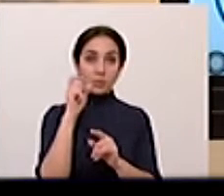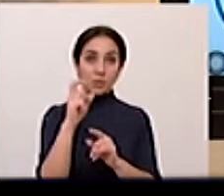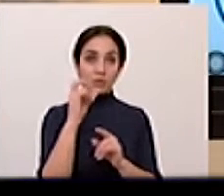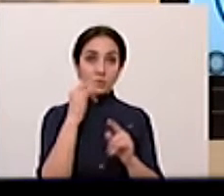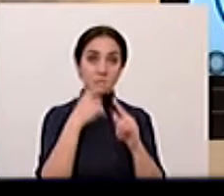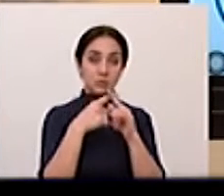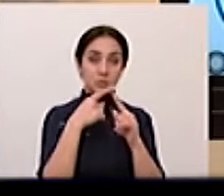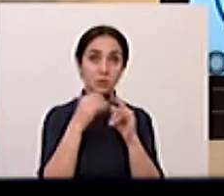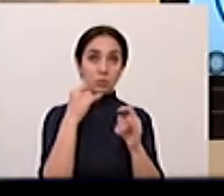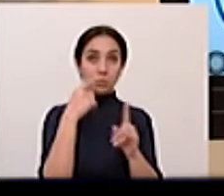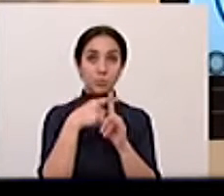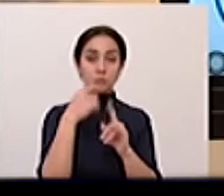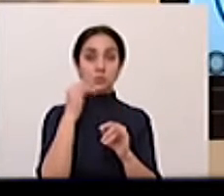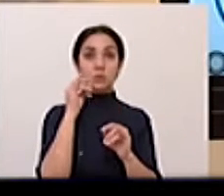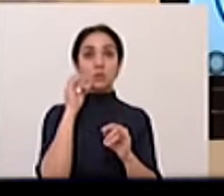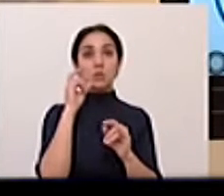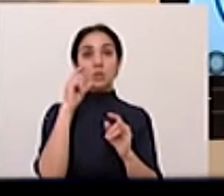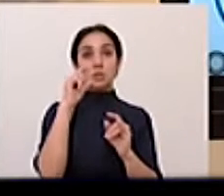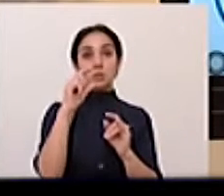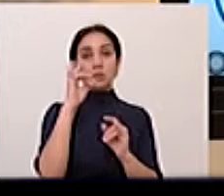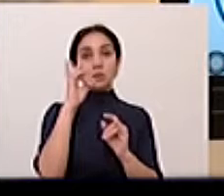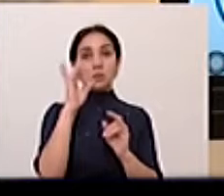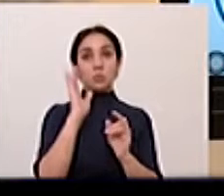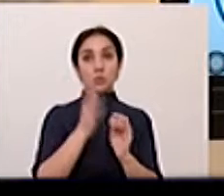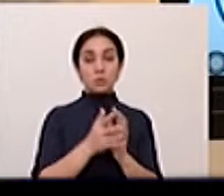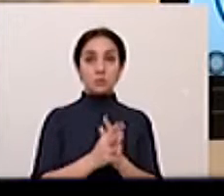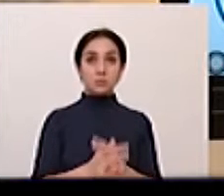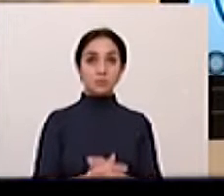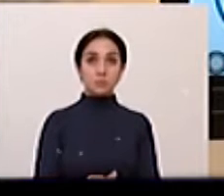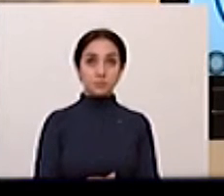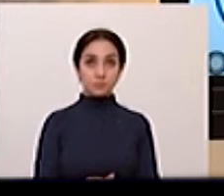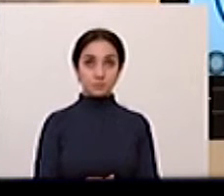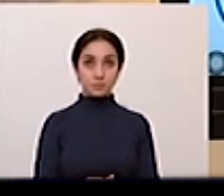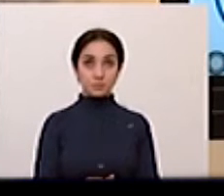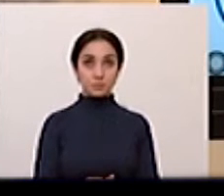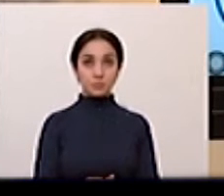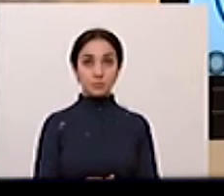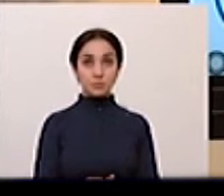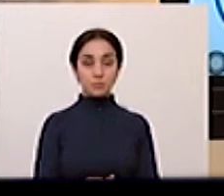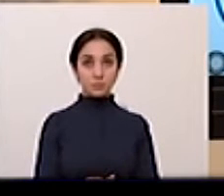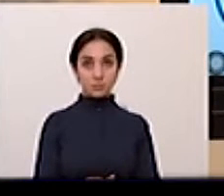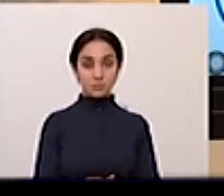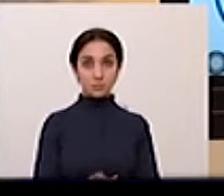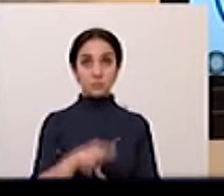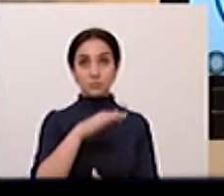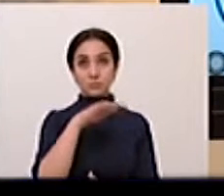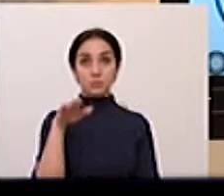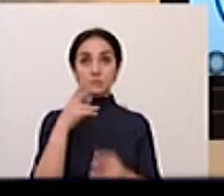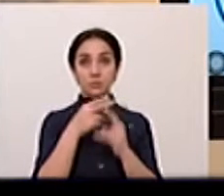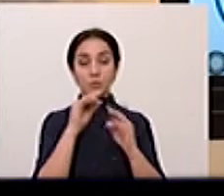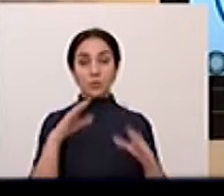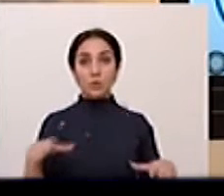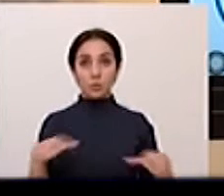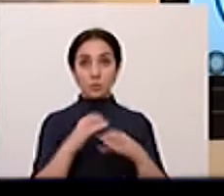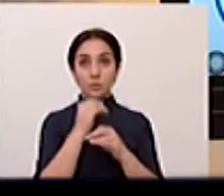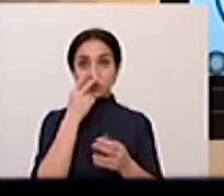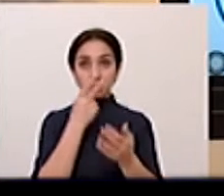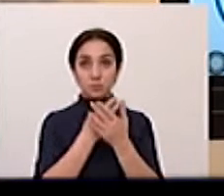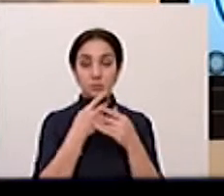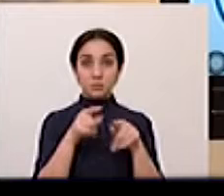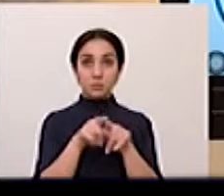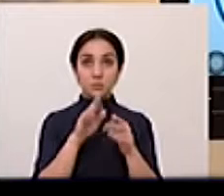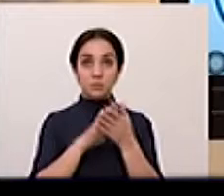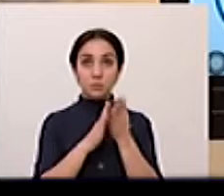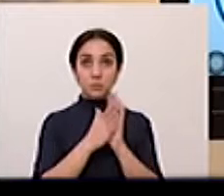x plus kichik r bo'ladi. Demak, kesik konusning ko'rinishi quyidagi holatda